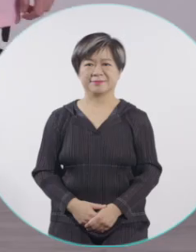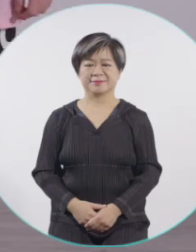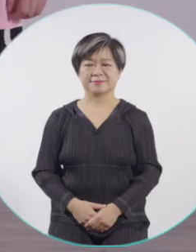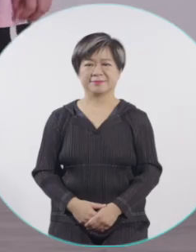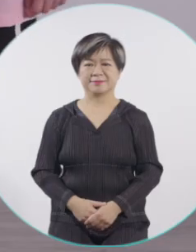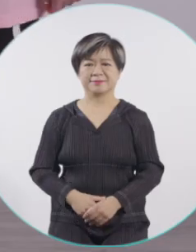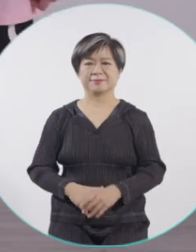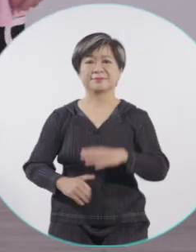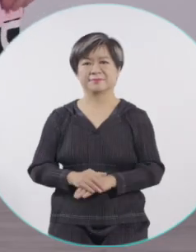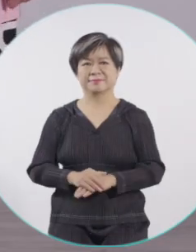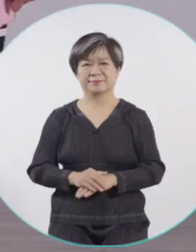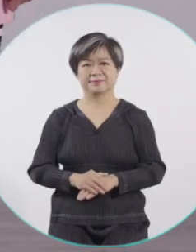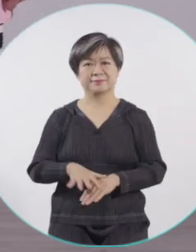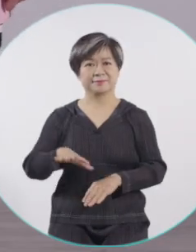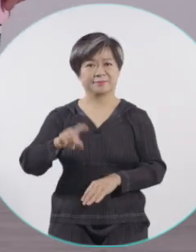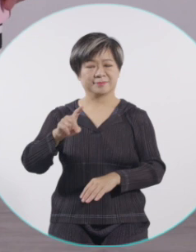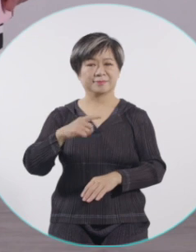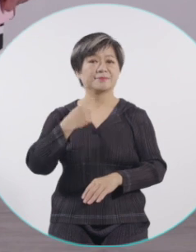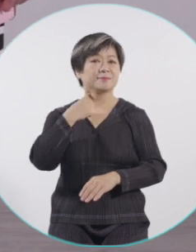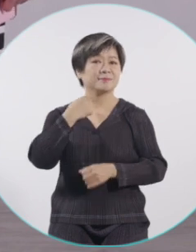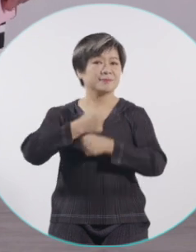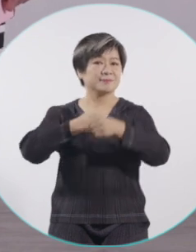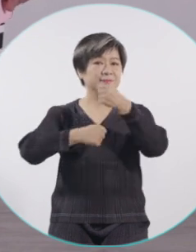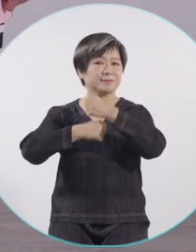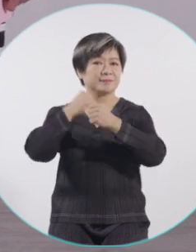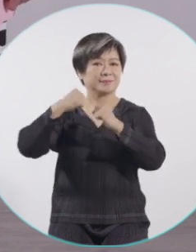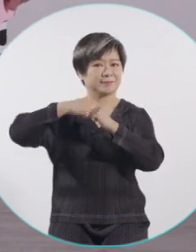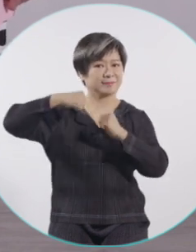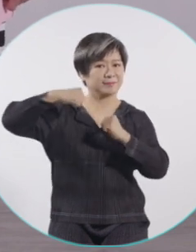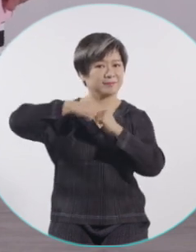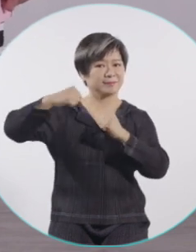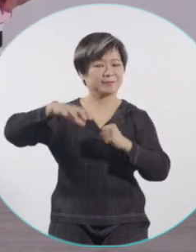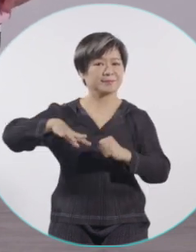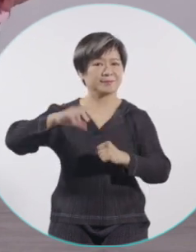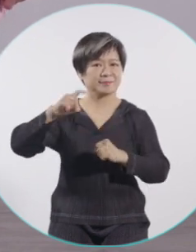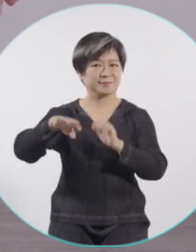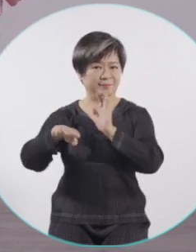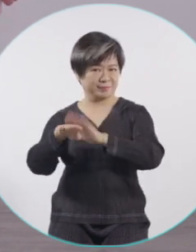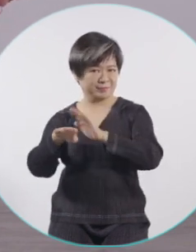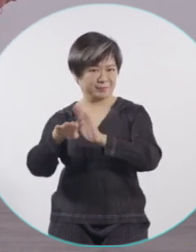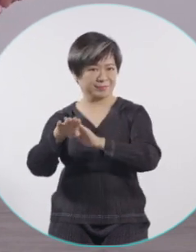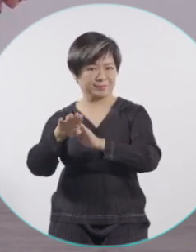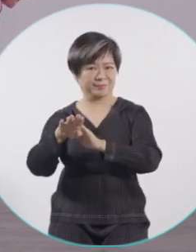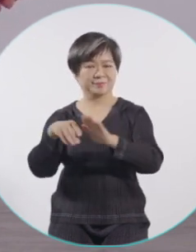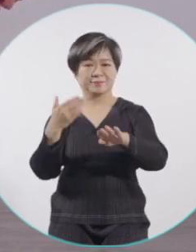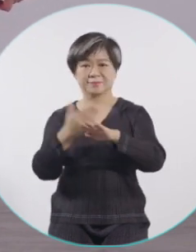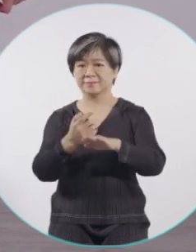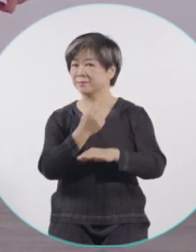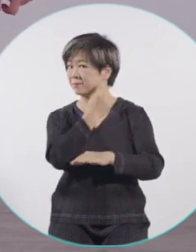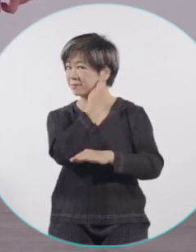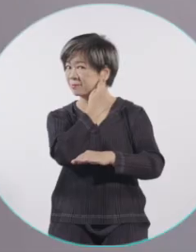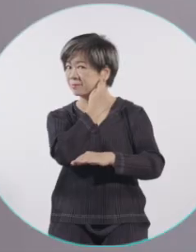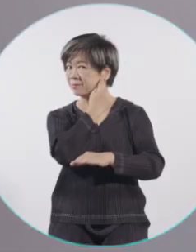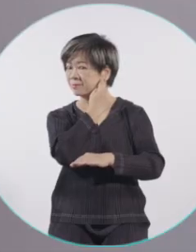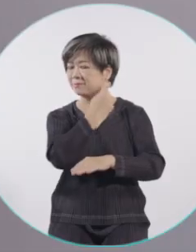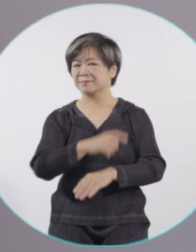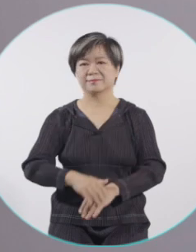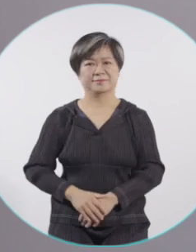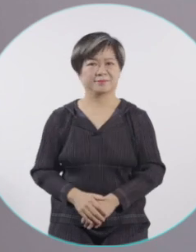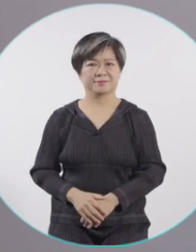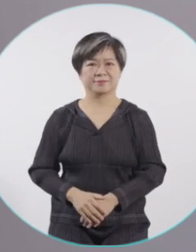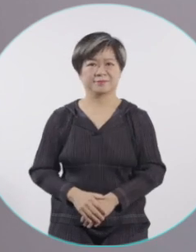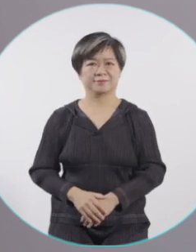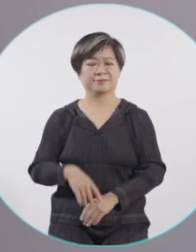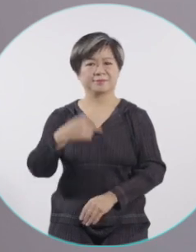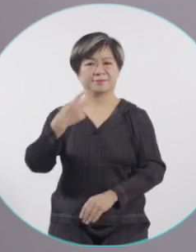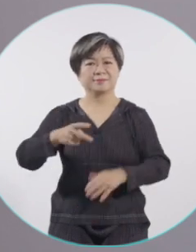好，我们现在来做颈关节的伸展哦。那首先呢，我们先用右手放到你的左边的耳朵，然